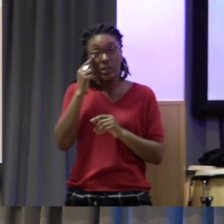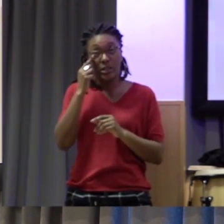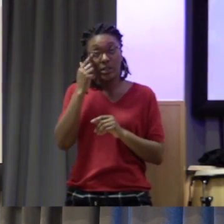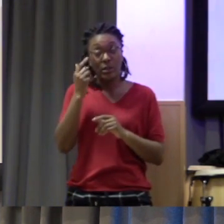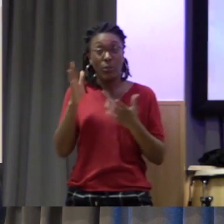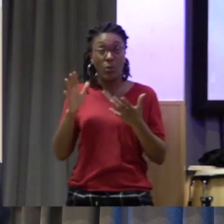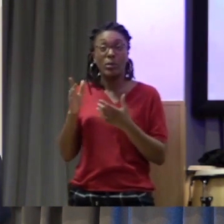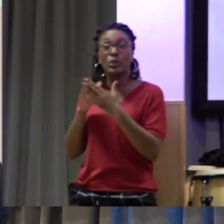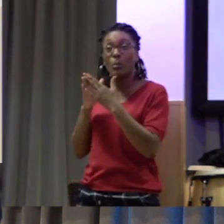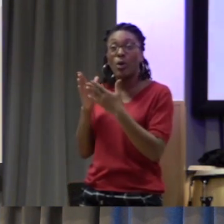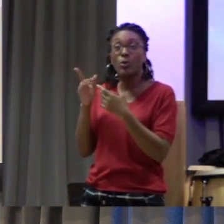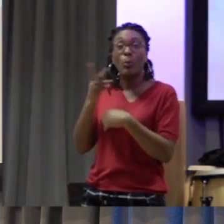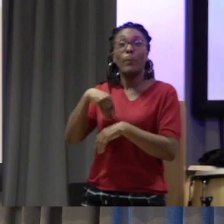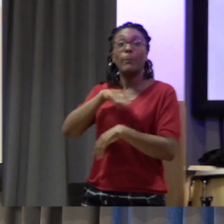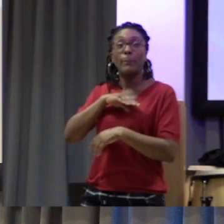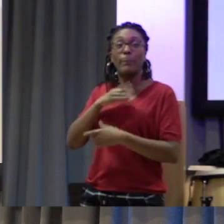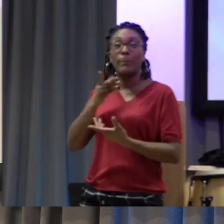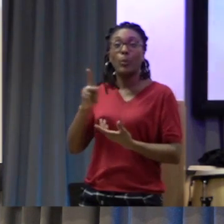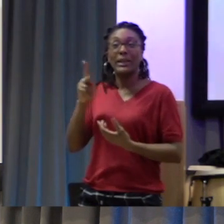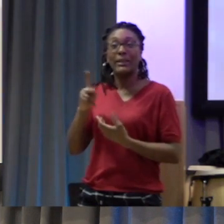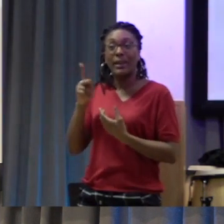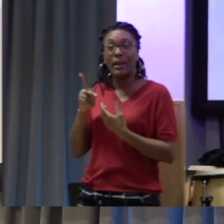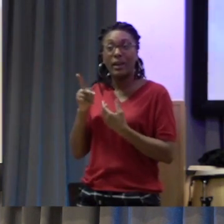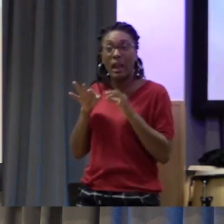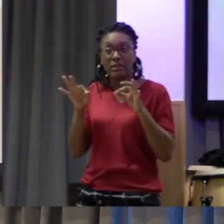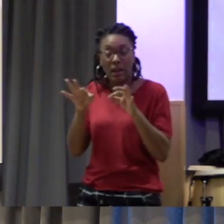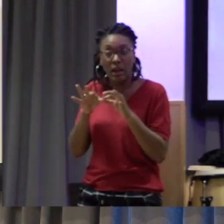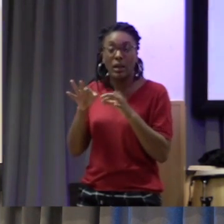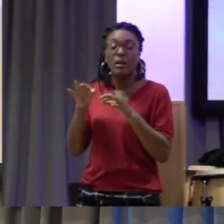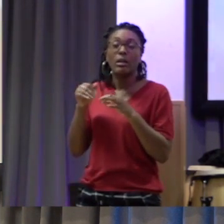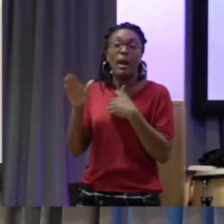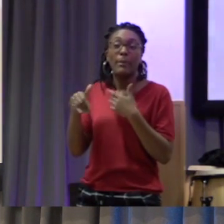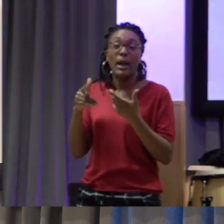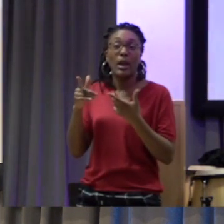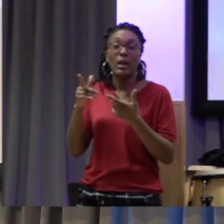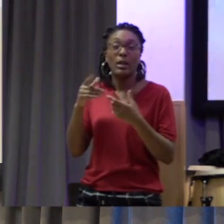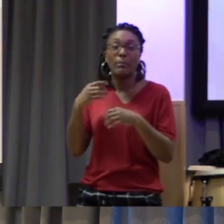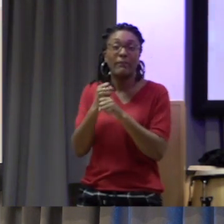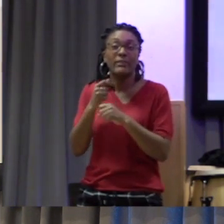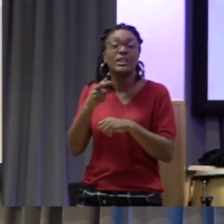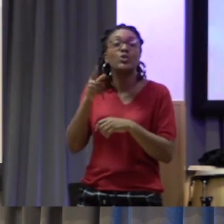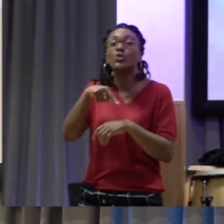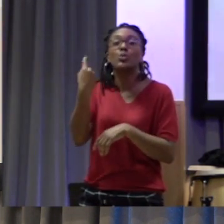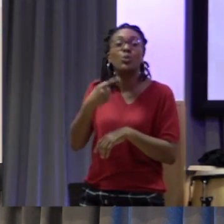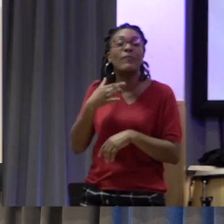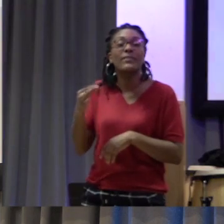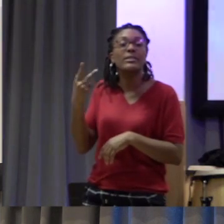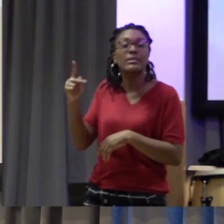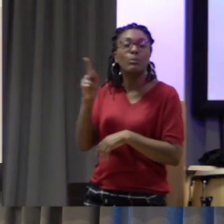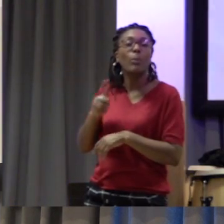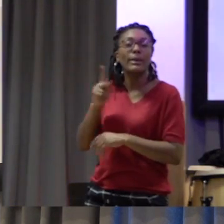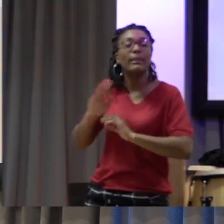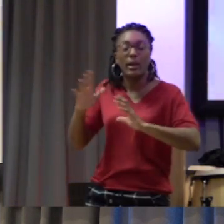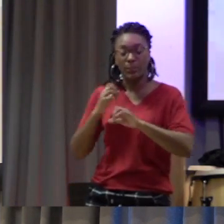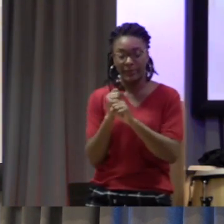Il n'est donc pas possible d'avoir été appelé, de répondre avec un grand oui, puis de dire non, de tourner le